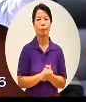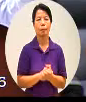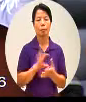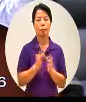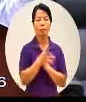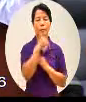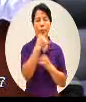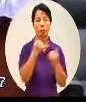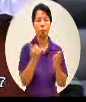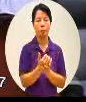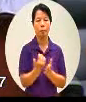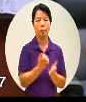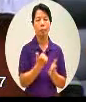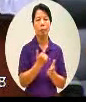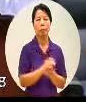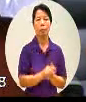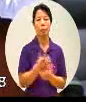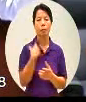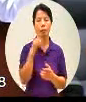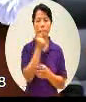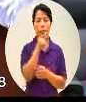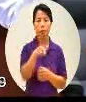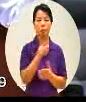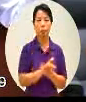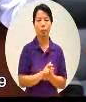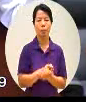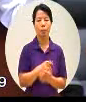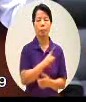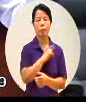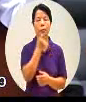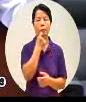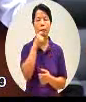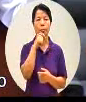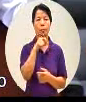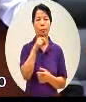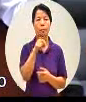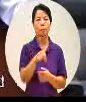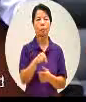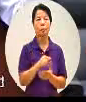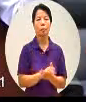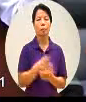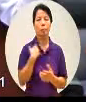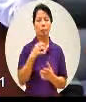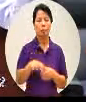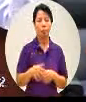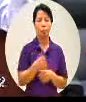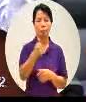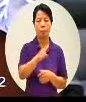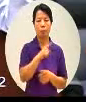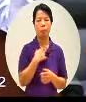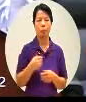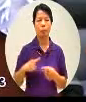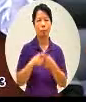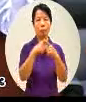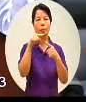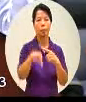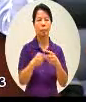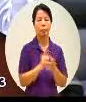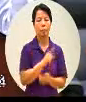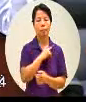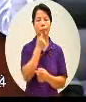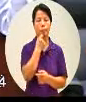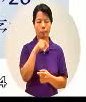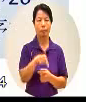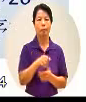么我们刚才要特别讲这个志愿序？有地方雄心利用，那咱要争议最大的应该是这个志愿